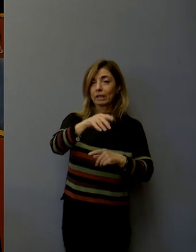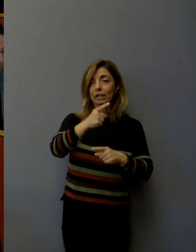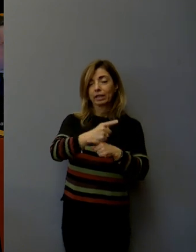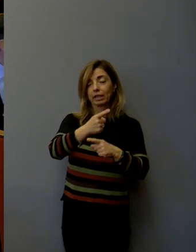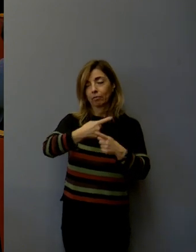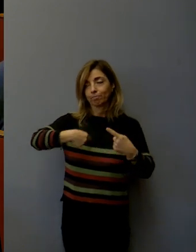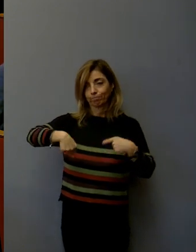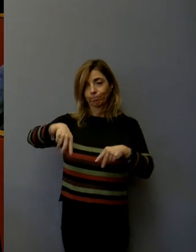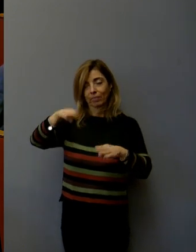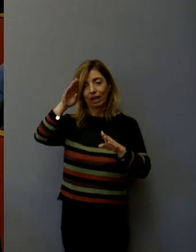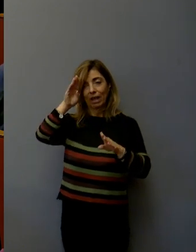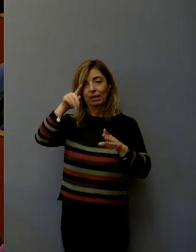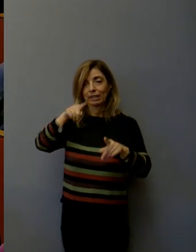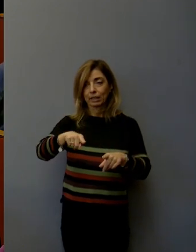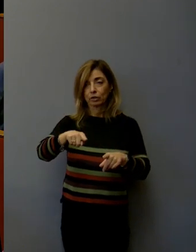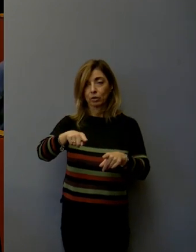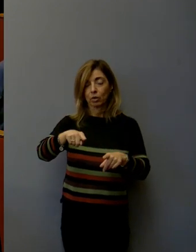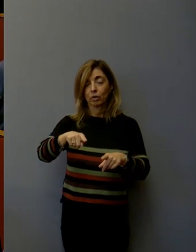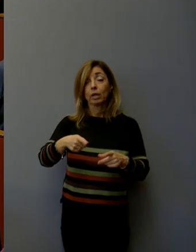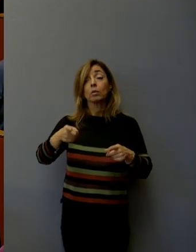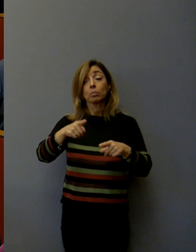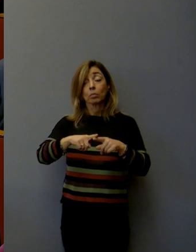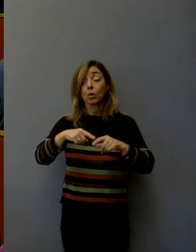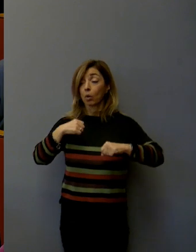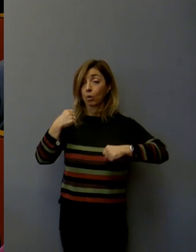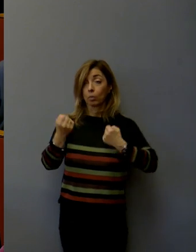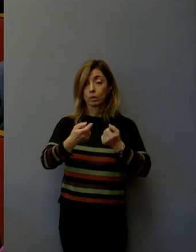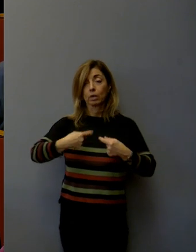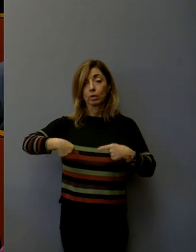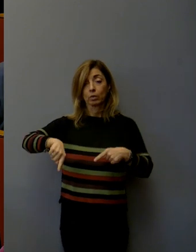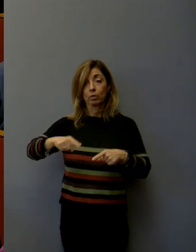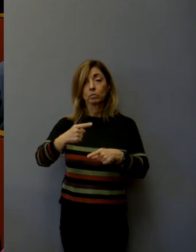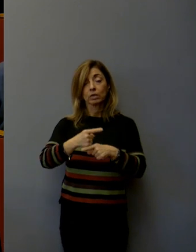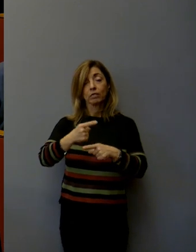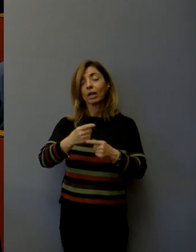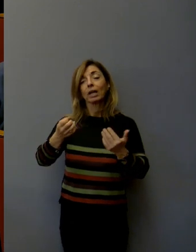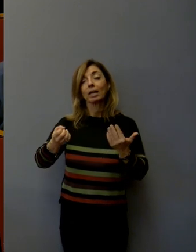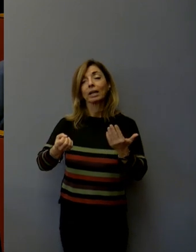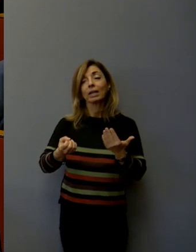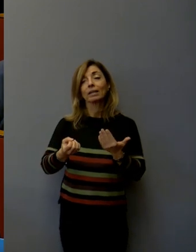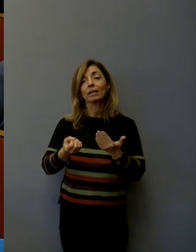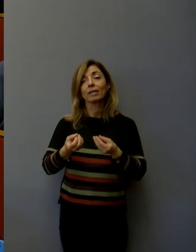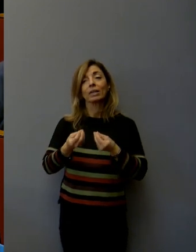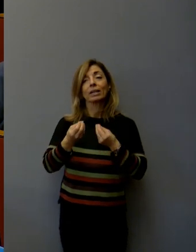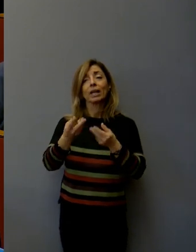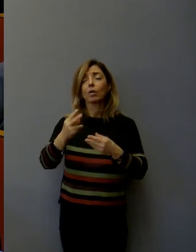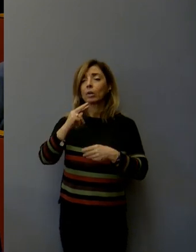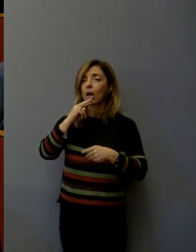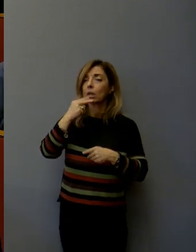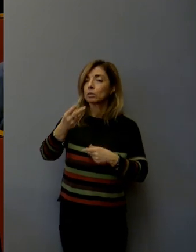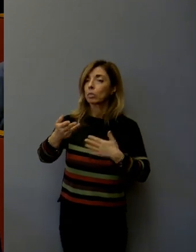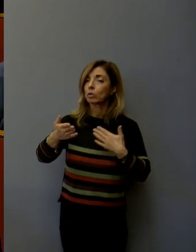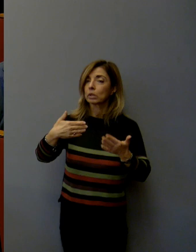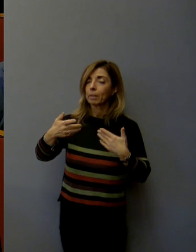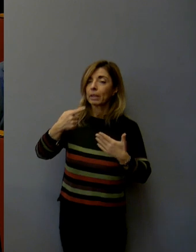attenzione e anche le nostre azioni a creare una risposta come dire immediata e adeguata